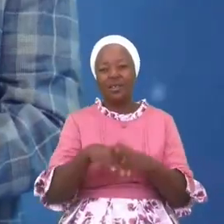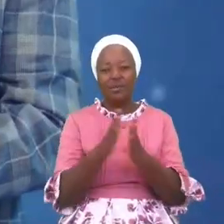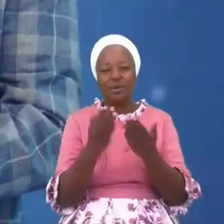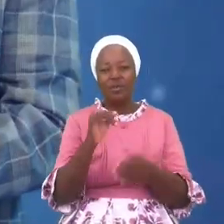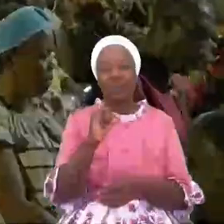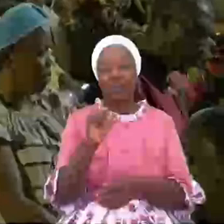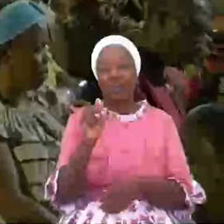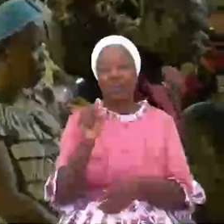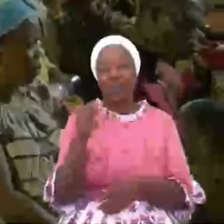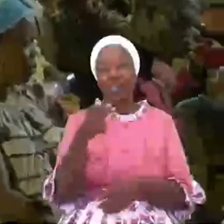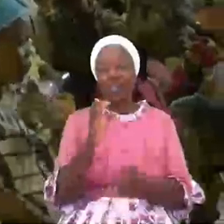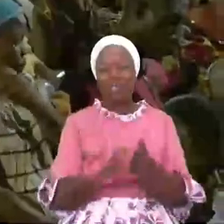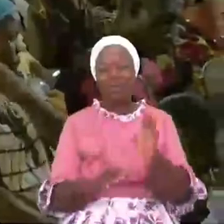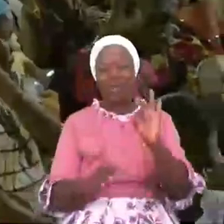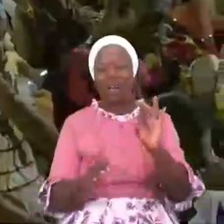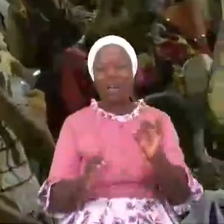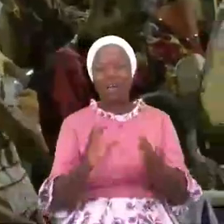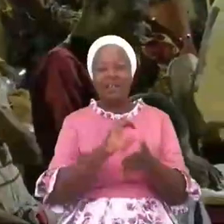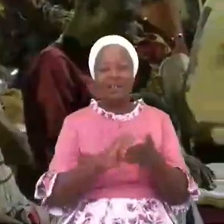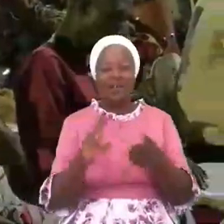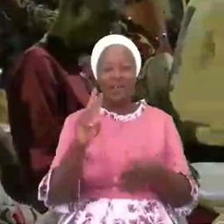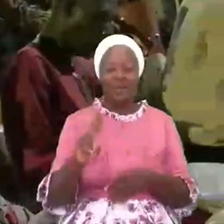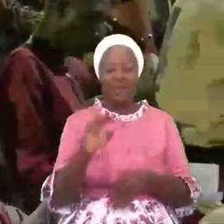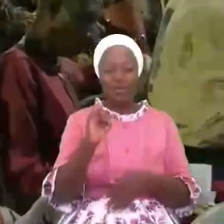9. Verset 2, Ésaïe,